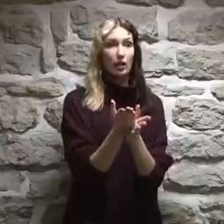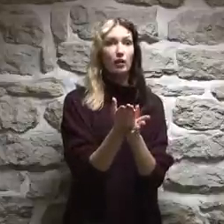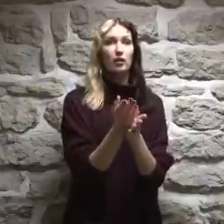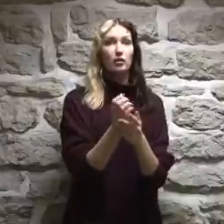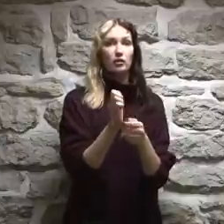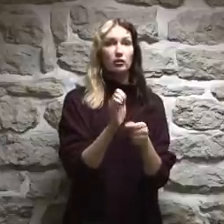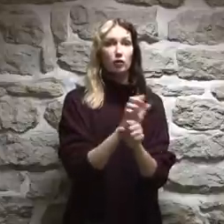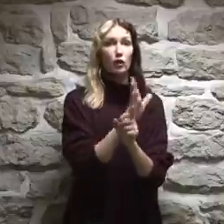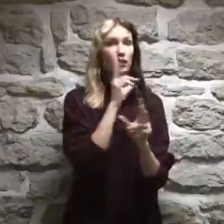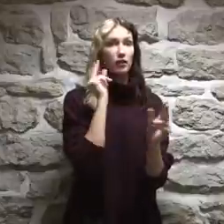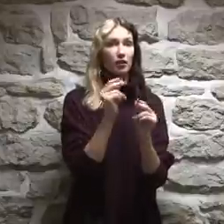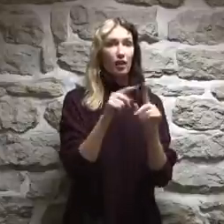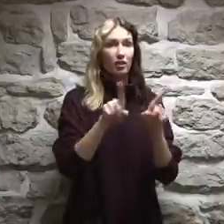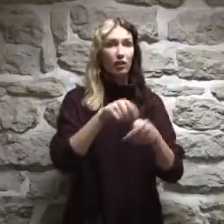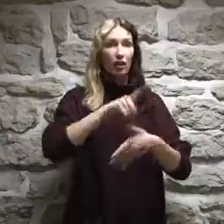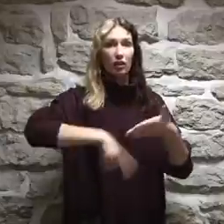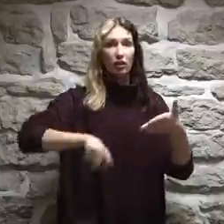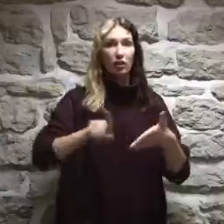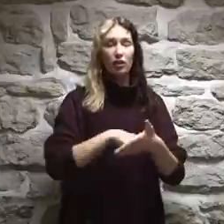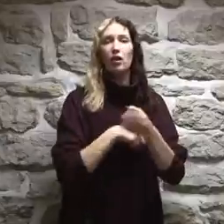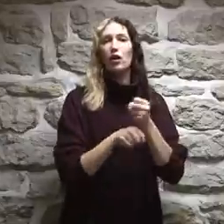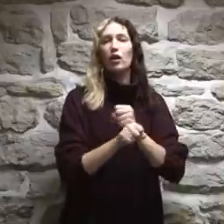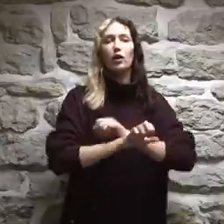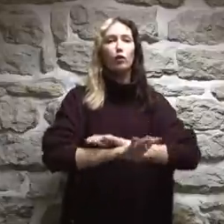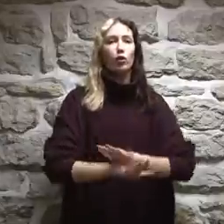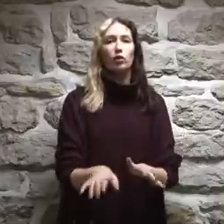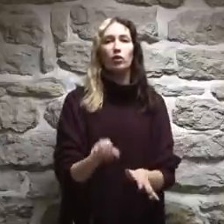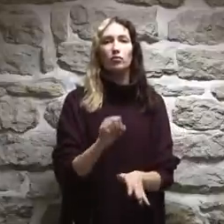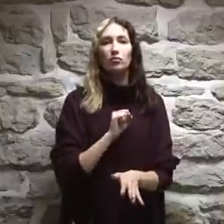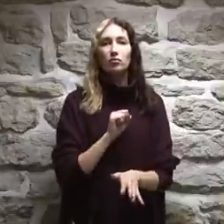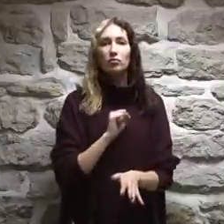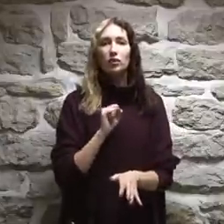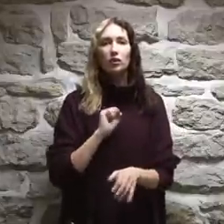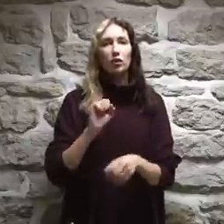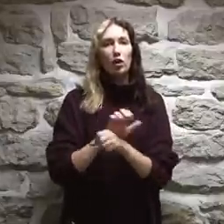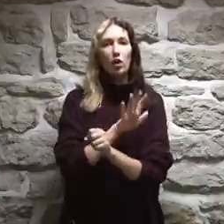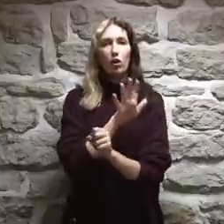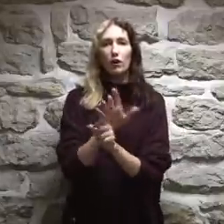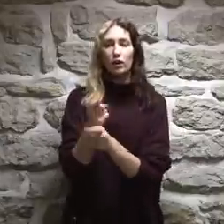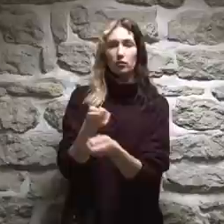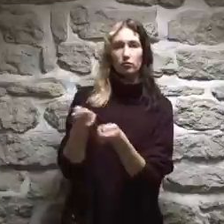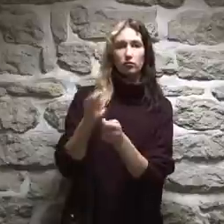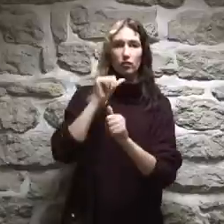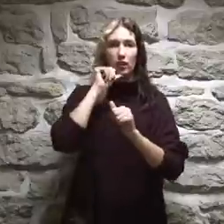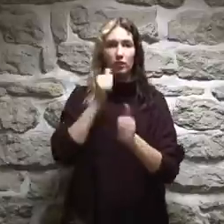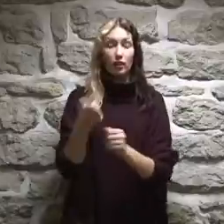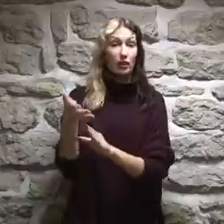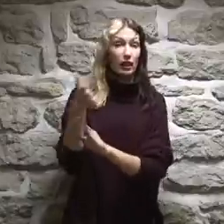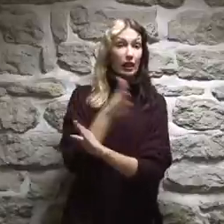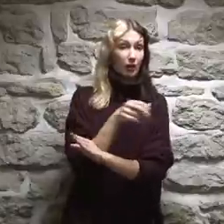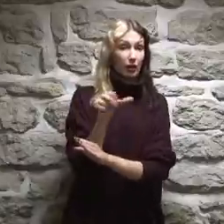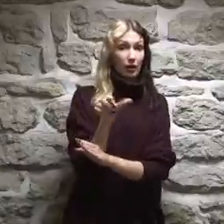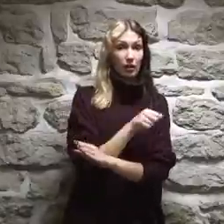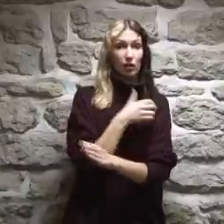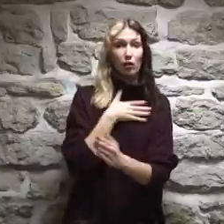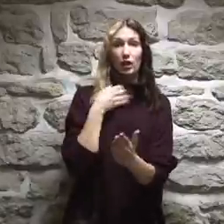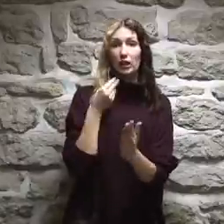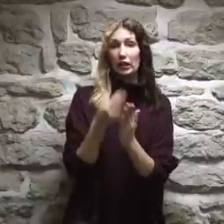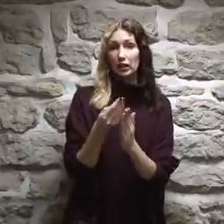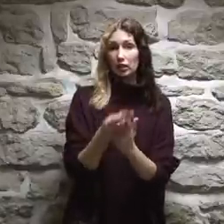ei tööta, sellepärast, et see viirus ei ole meie kontrolli all. Ja nii nagu ma hindasin eelmisel nädalal,